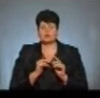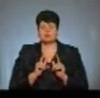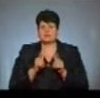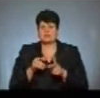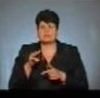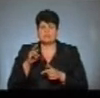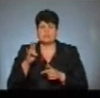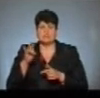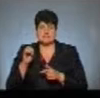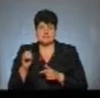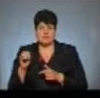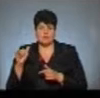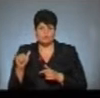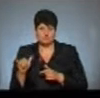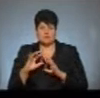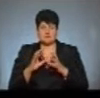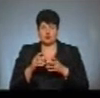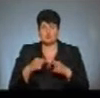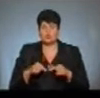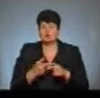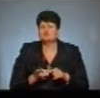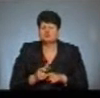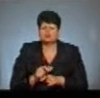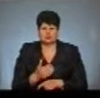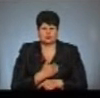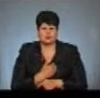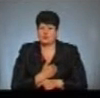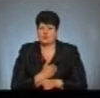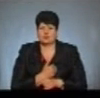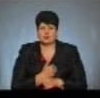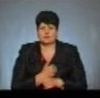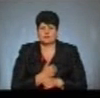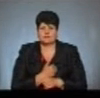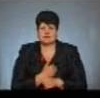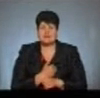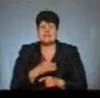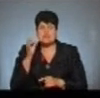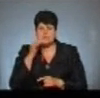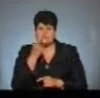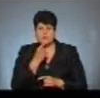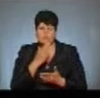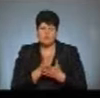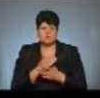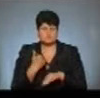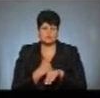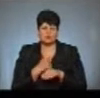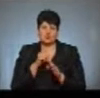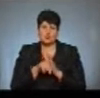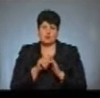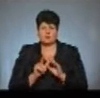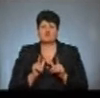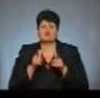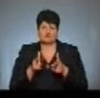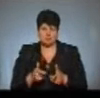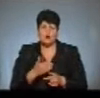знаю, чи туди таки потраплю. Хочу, дуже хочу. І німецька мова відіграє саме ключову роль при вступі.